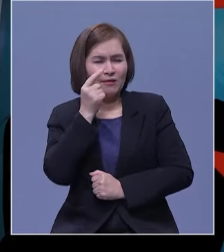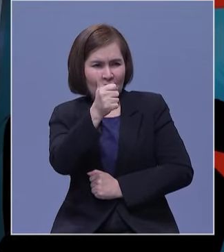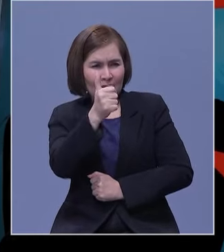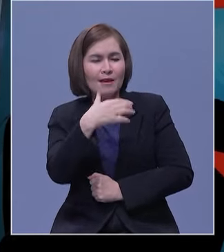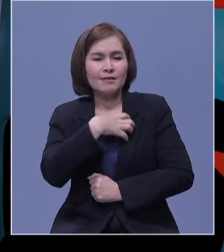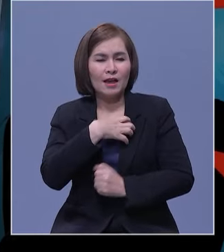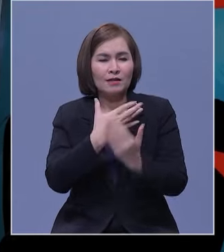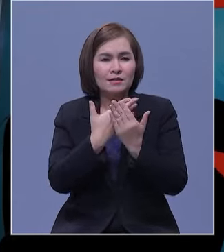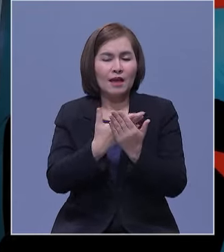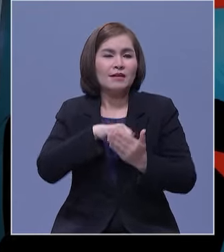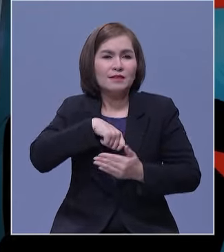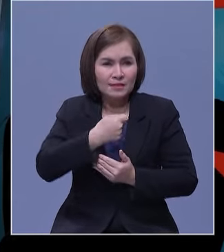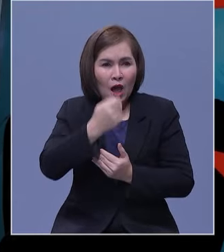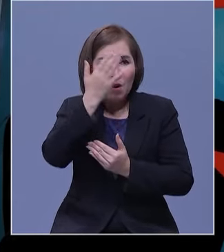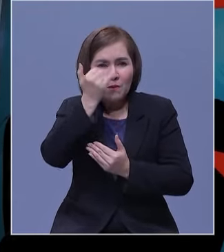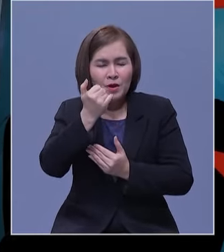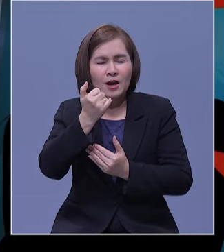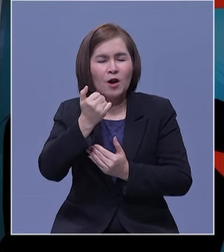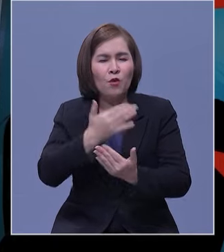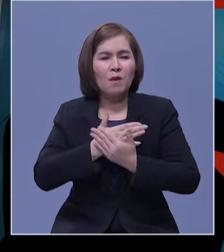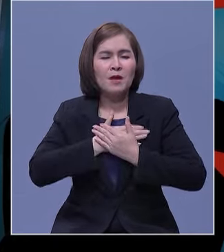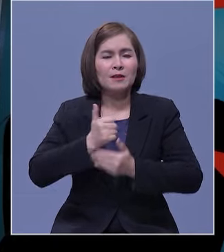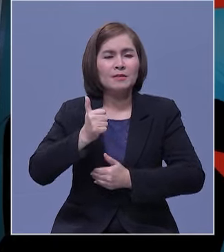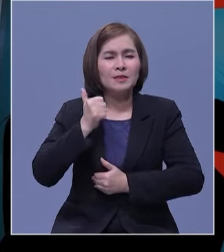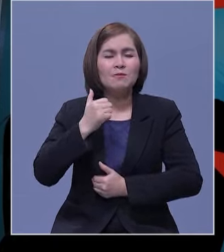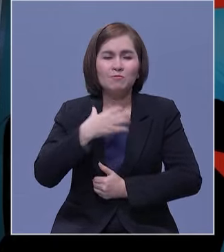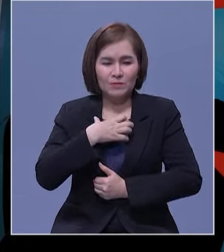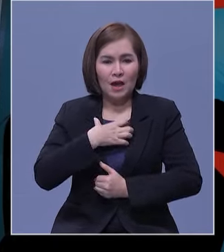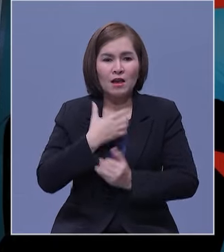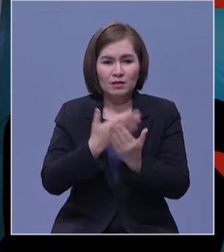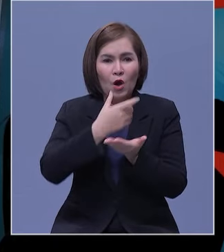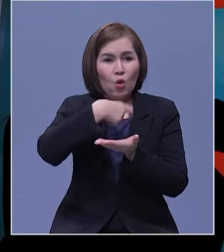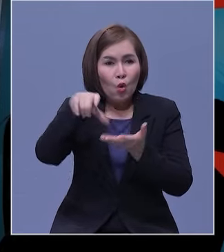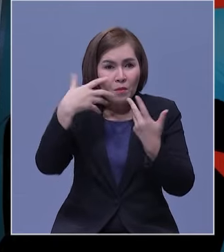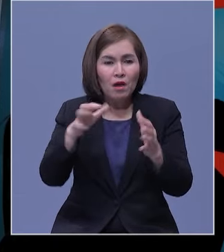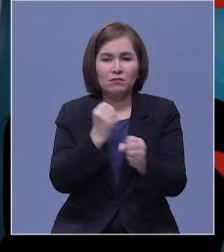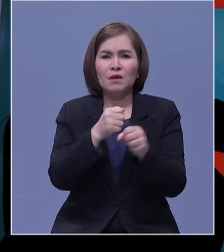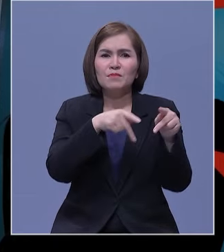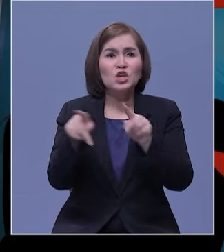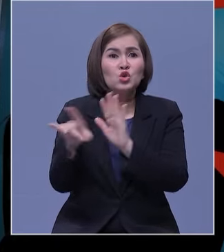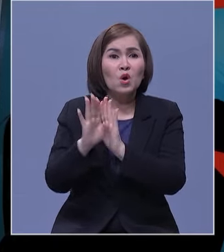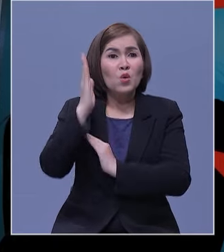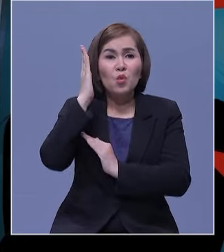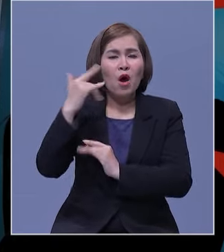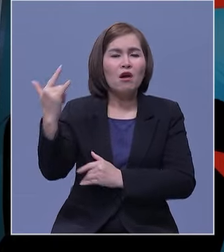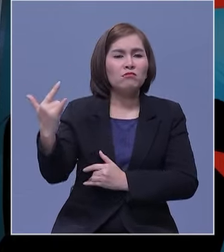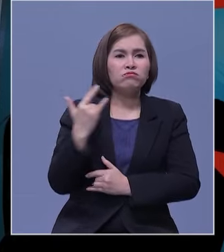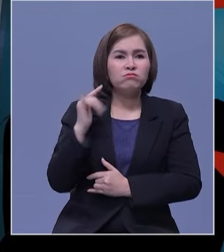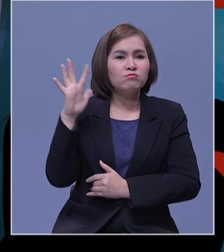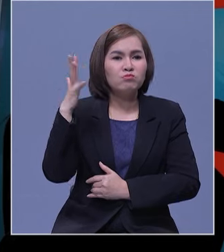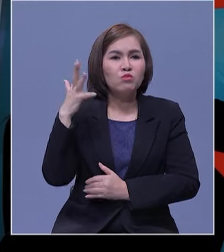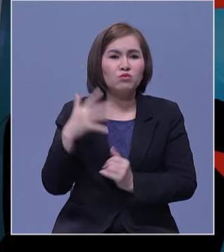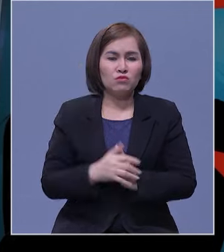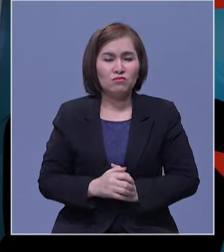เตรียมพิธีแต่พอจ่ายเงินไปแล้วเนี่ยนางสาวธิติมนก็ทำพิธีแต่ว่าไม่สามารถที่จะทำให้สามีของผู้เสียหายกลับมาสน